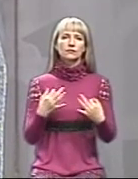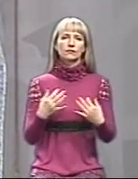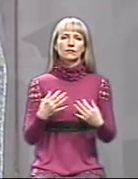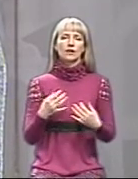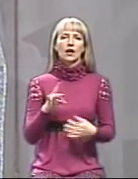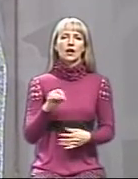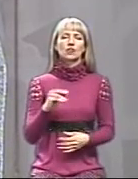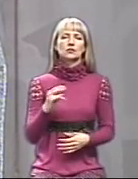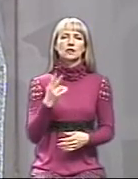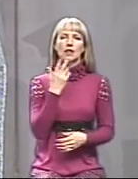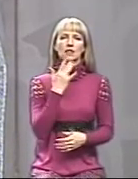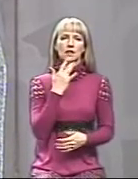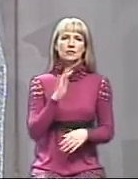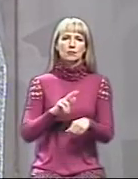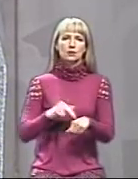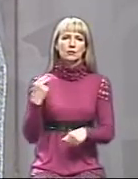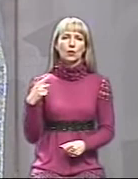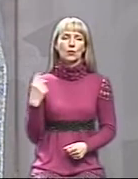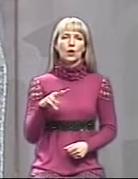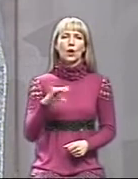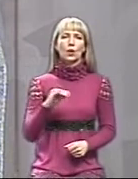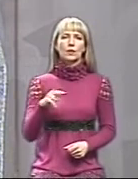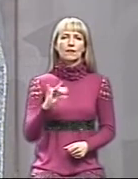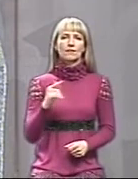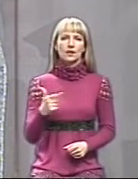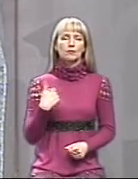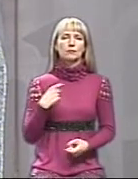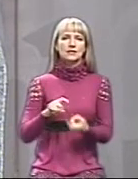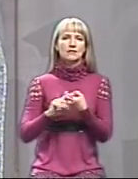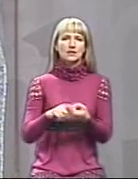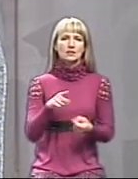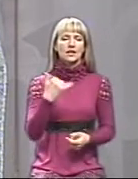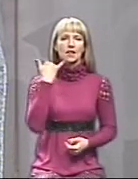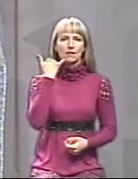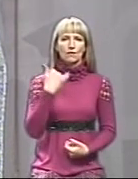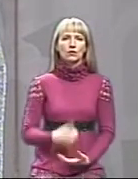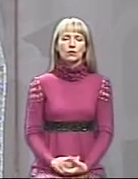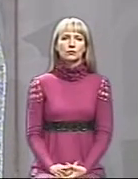речниця Нацполіції в Запорізькій області Катерина Людвик. Ми зв'язалися з нею телефоном.